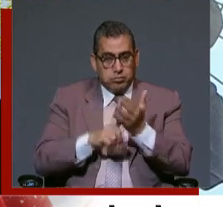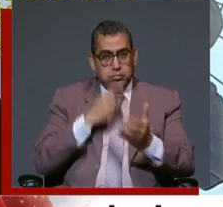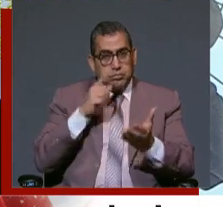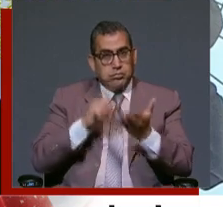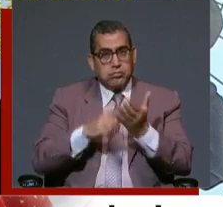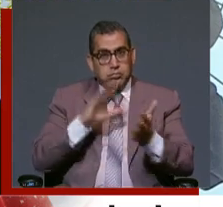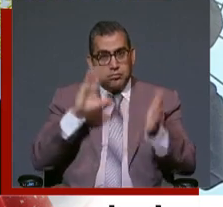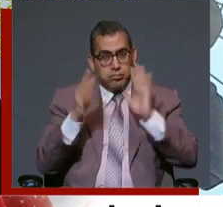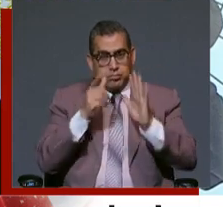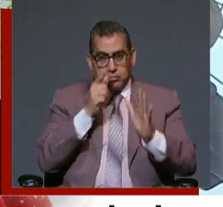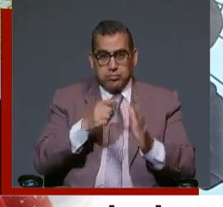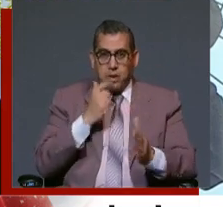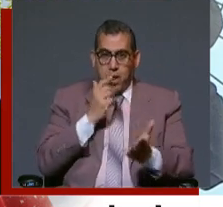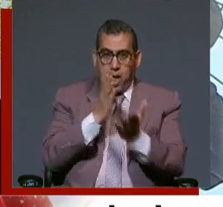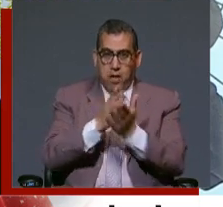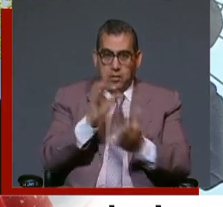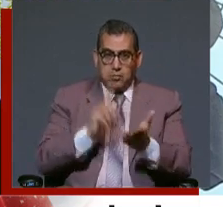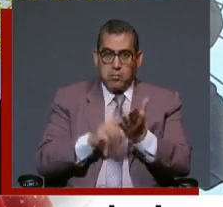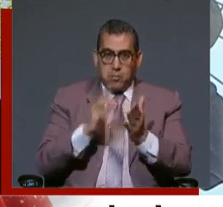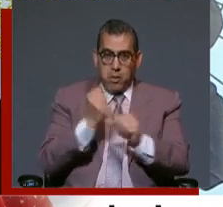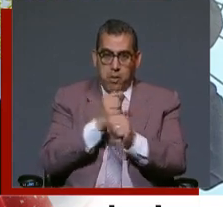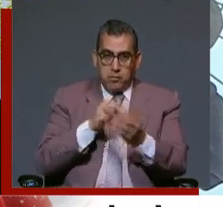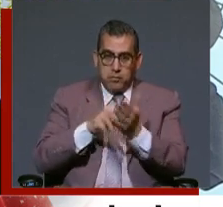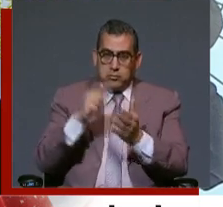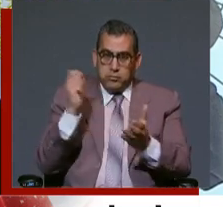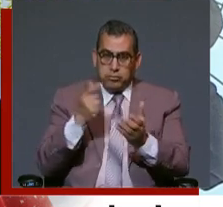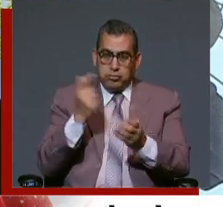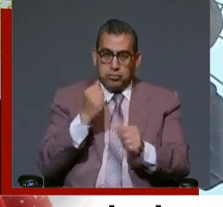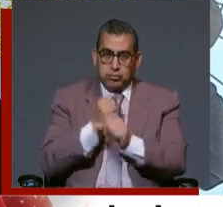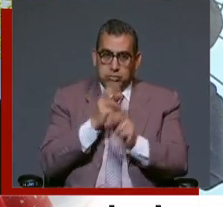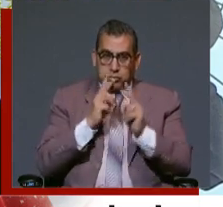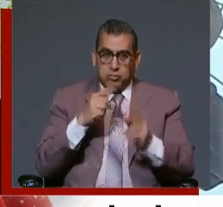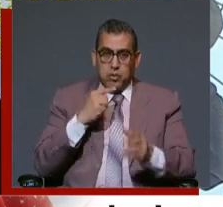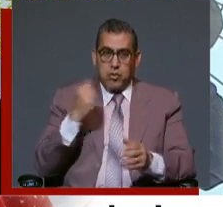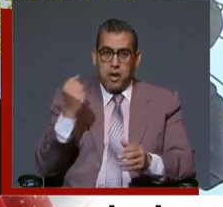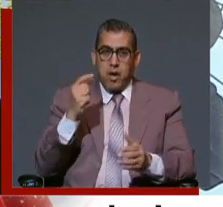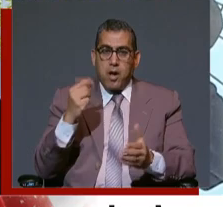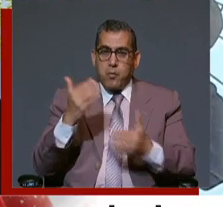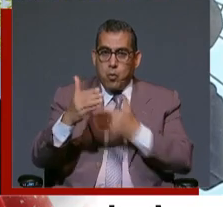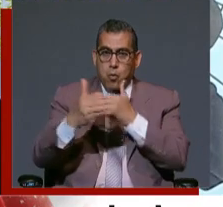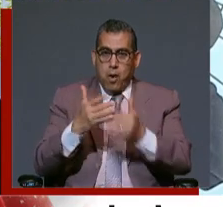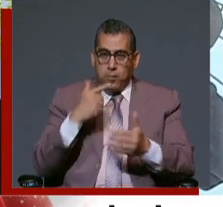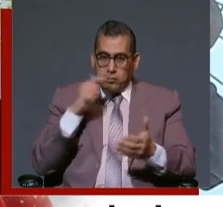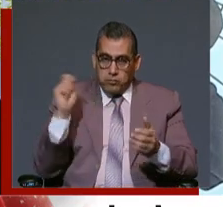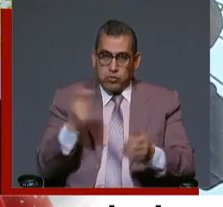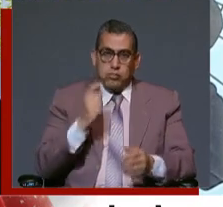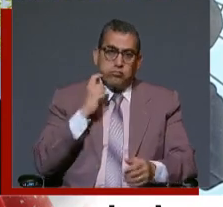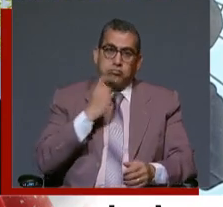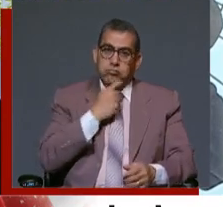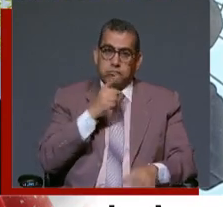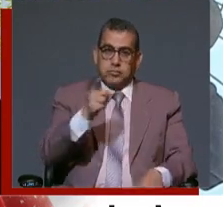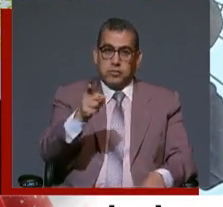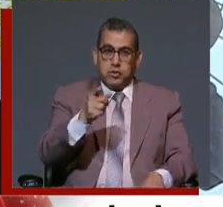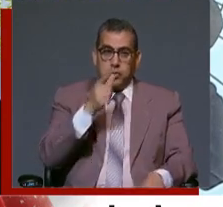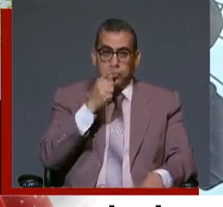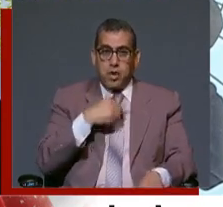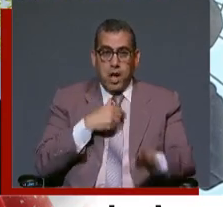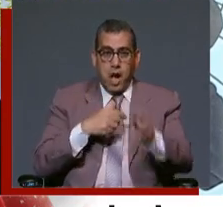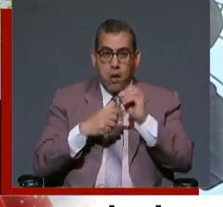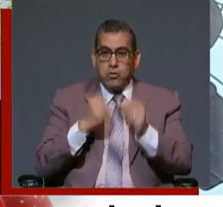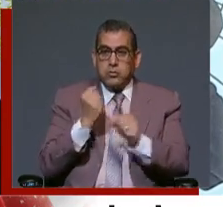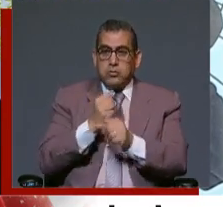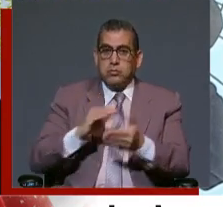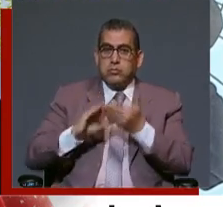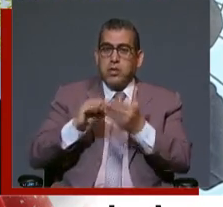كيف للتغيير أن يقع بسرعة متى كانت هناك إرادة حقيقية. نحن نستخدم القطاع الخاص